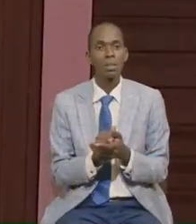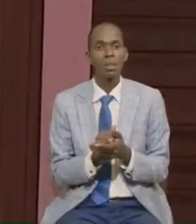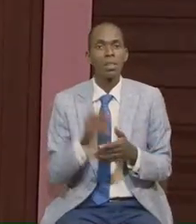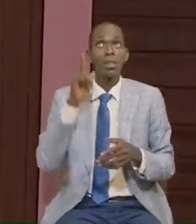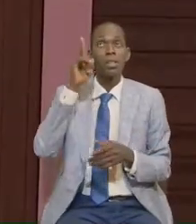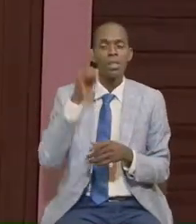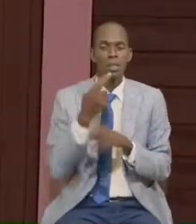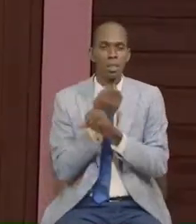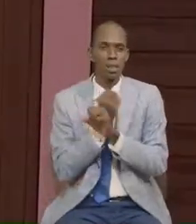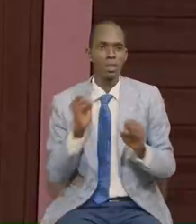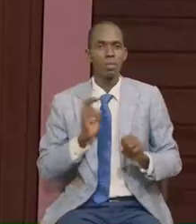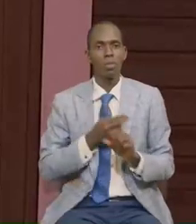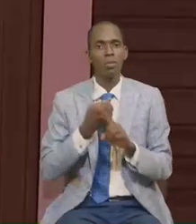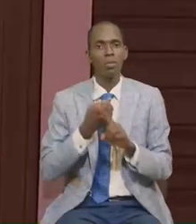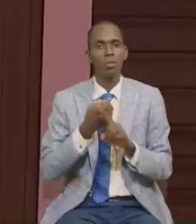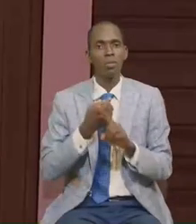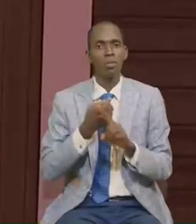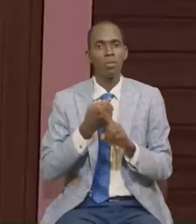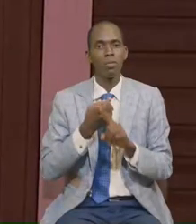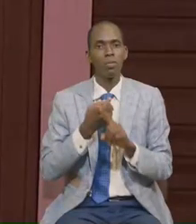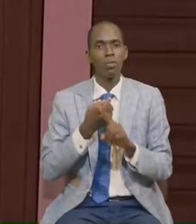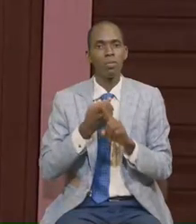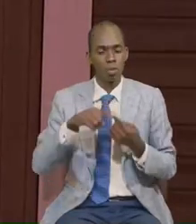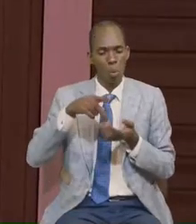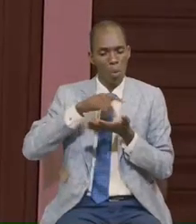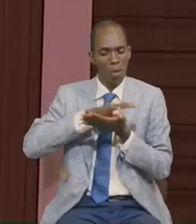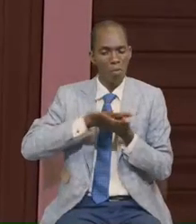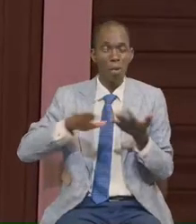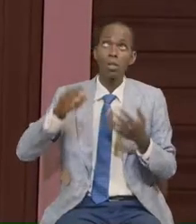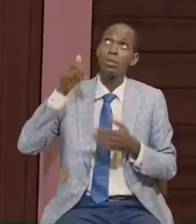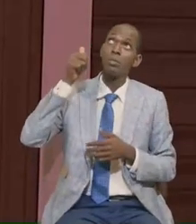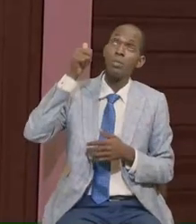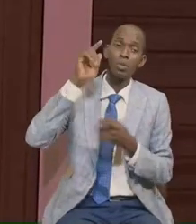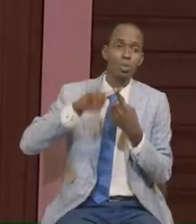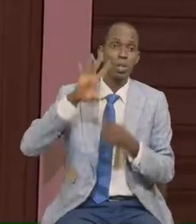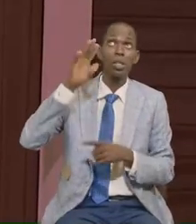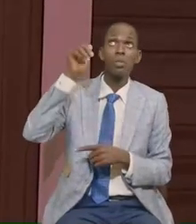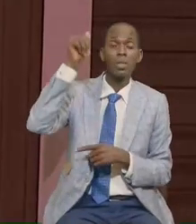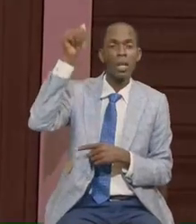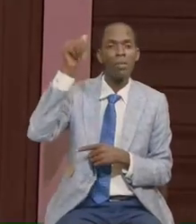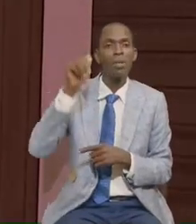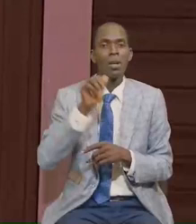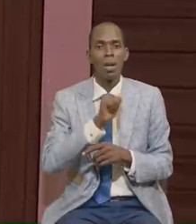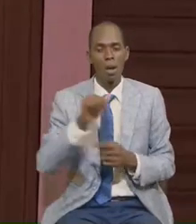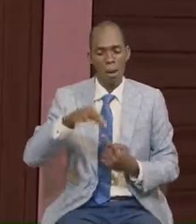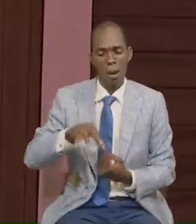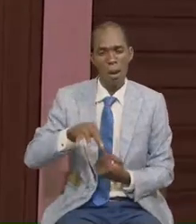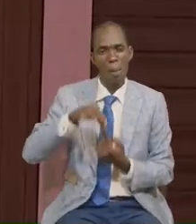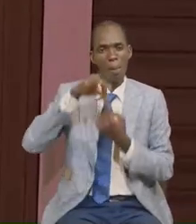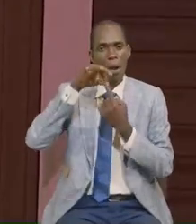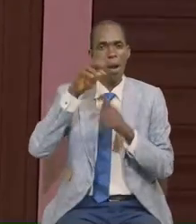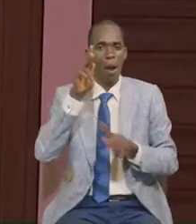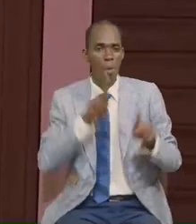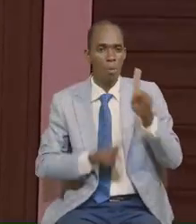iniquités et de se faire un peuple qui lui appartient purifier par lui et zélé dites-moi la